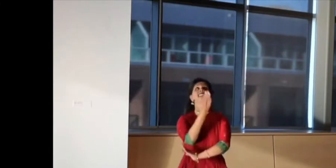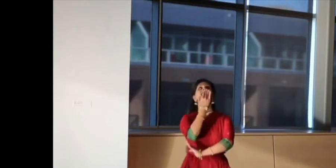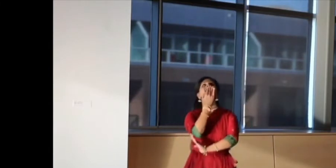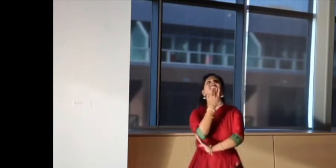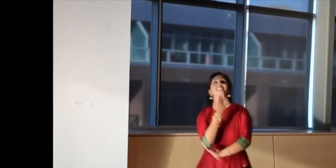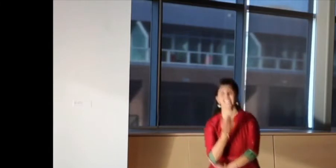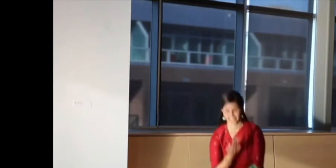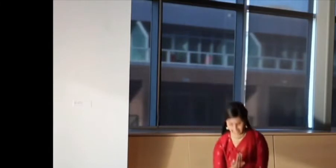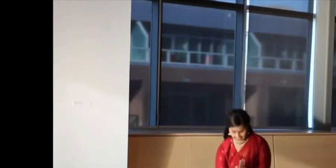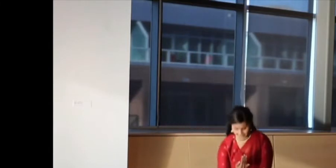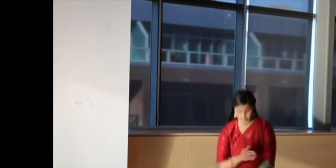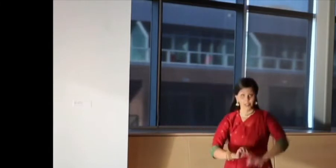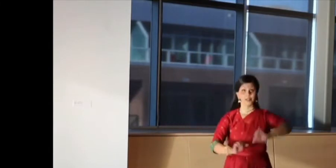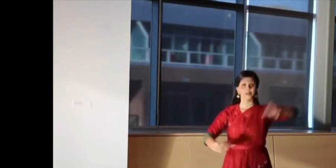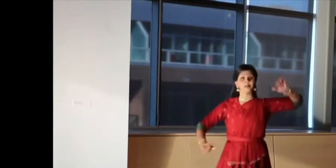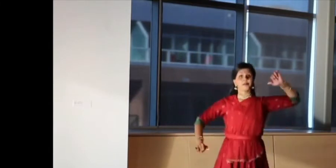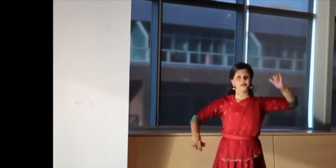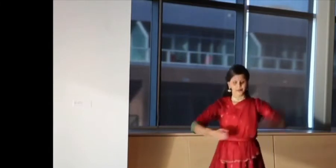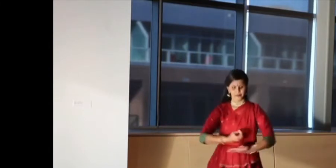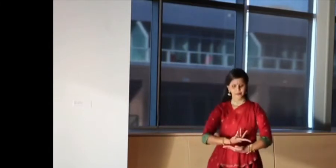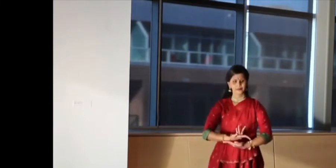गुरुपूजिताय गुरुदैवताय